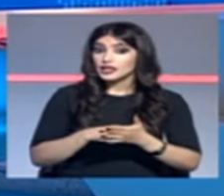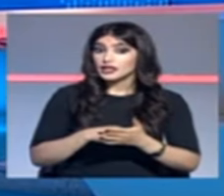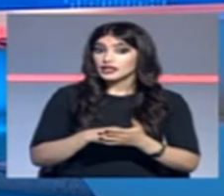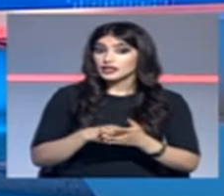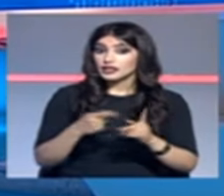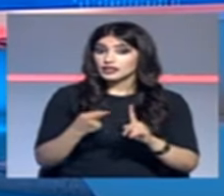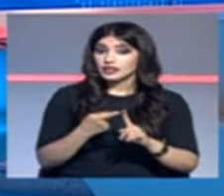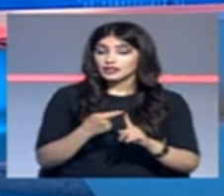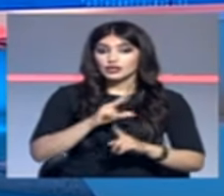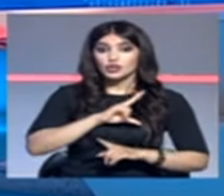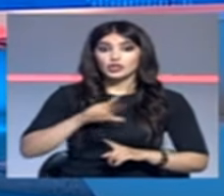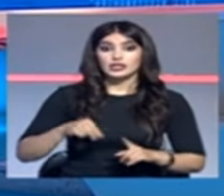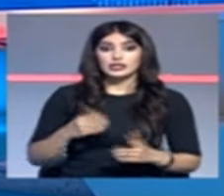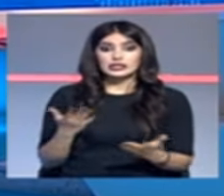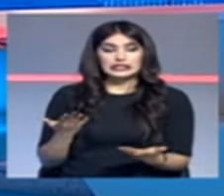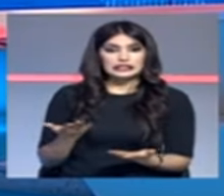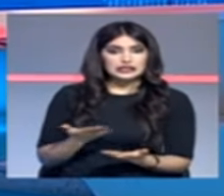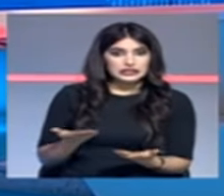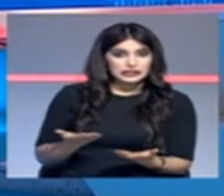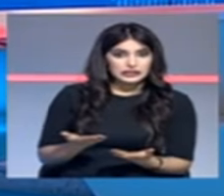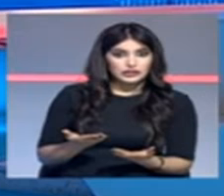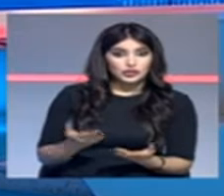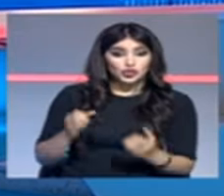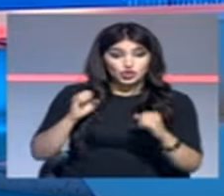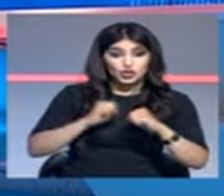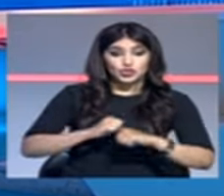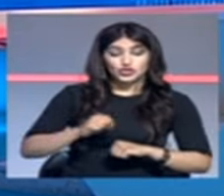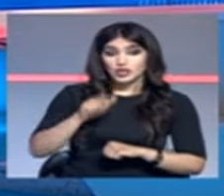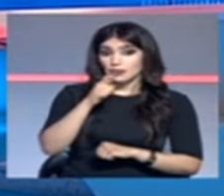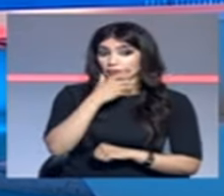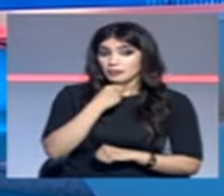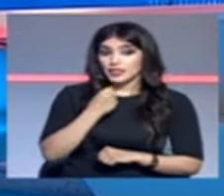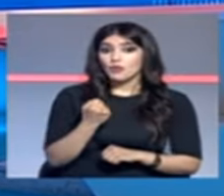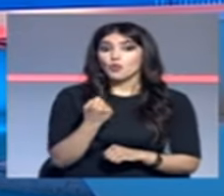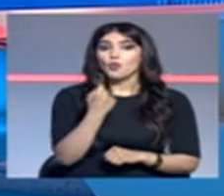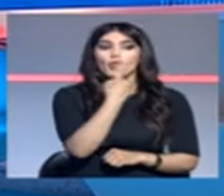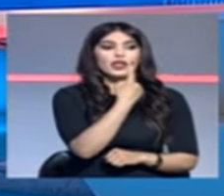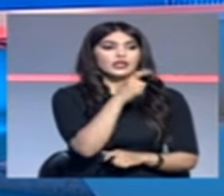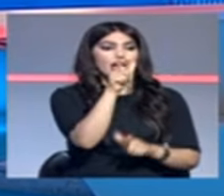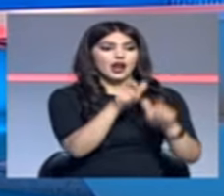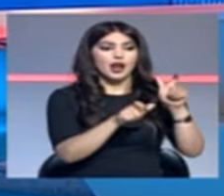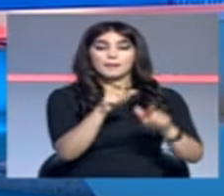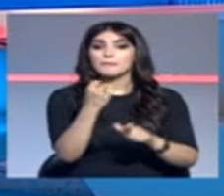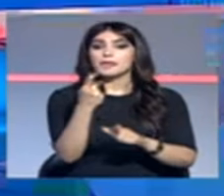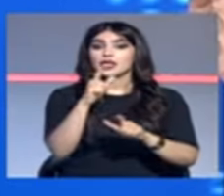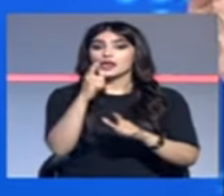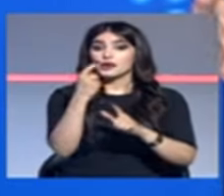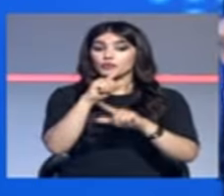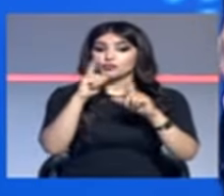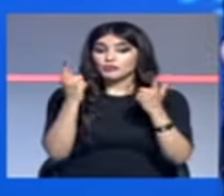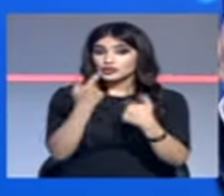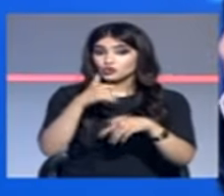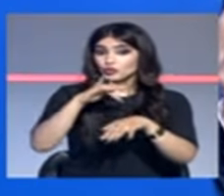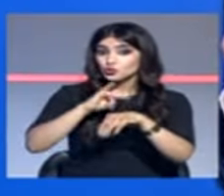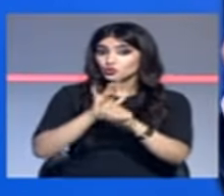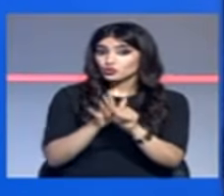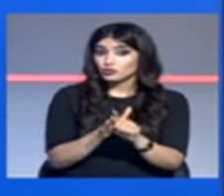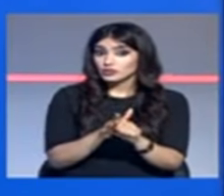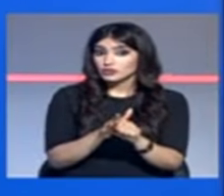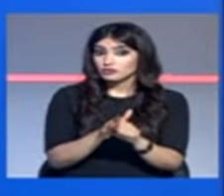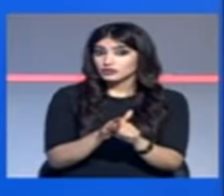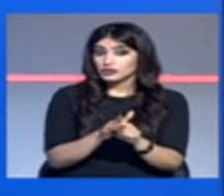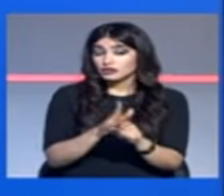بالعكس العطار شكون يعرف؟ ينجم يكون واحد على 100 مريض وهو ما في بالوش بروحه، مش ماهيش